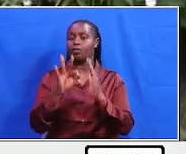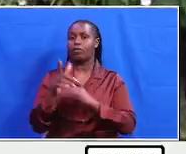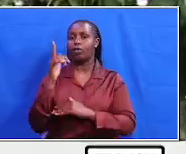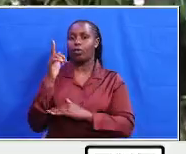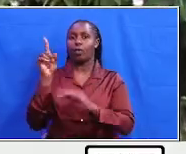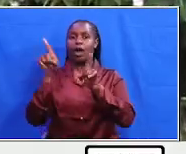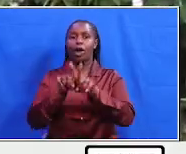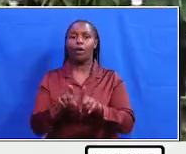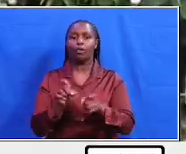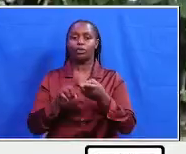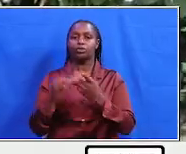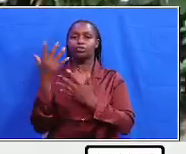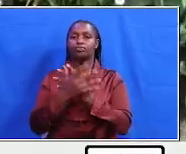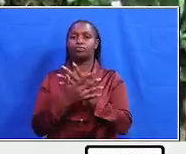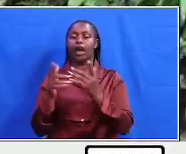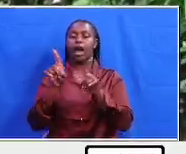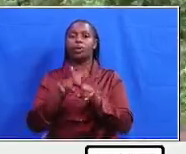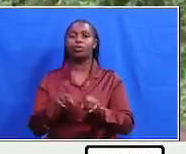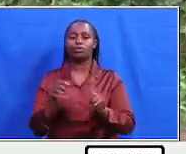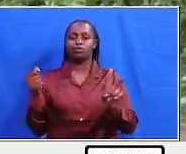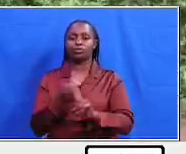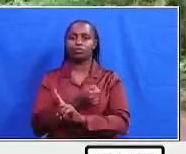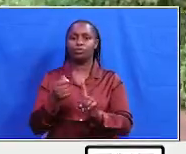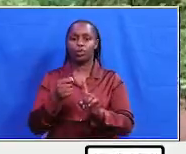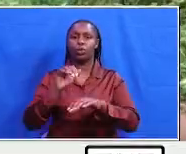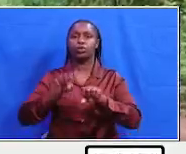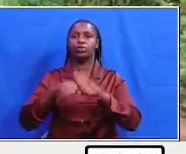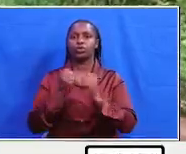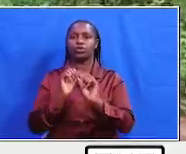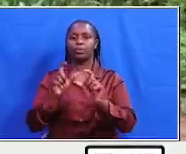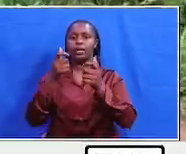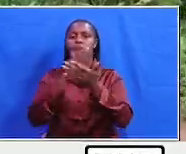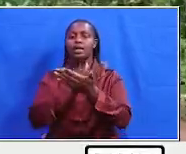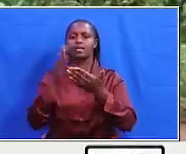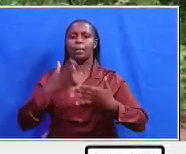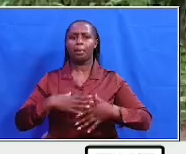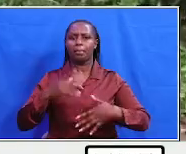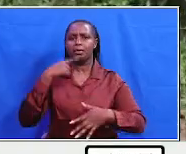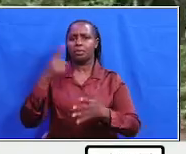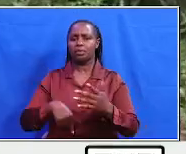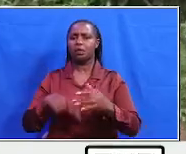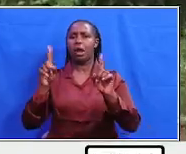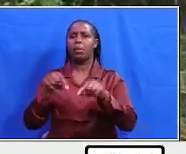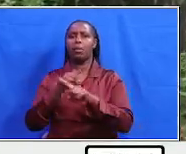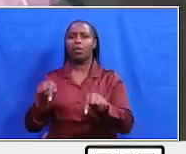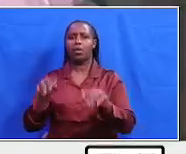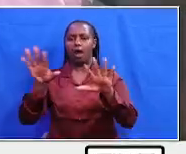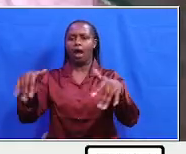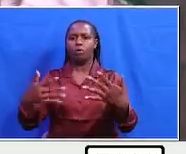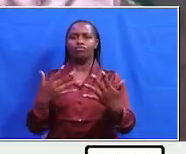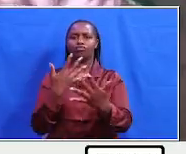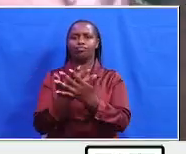pamoja na uhalifu mtandaoni. Baadhi ya wakazi wa eneo la Ikumbi wamekashifu vikali jinsi alivyokamatwa mwanablogu